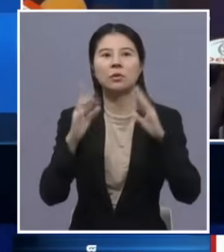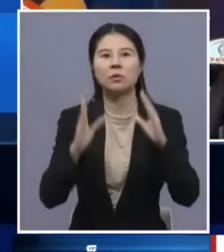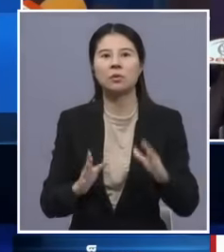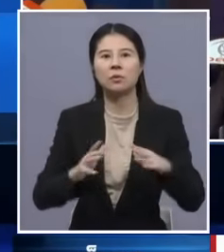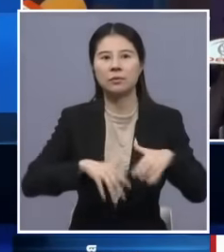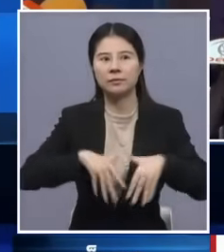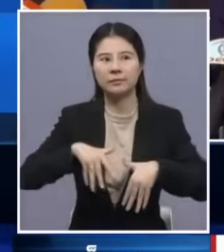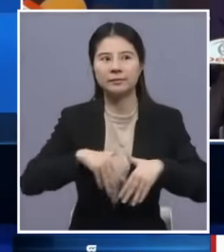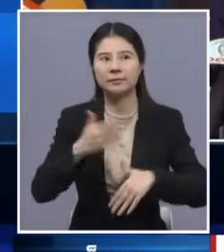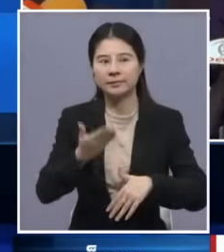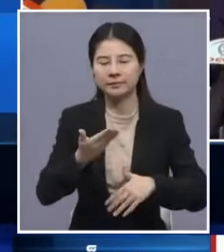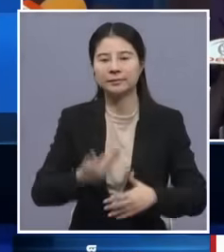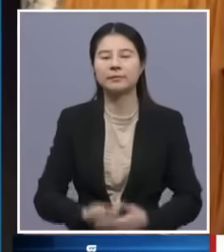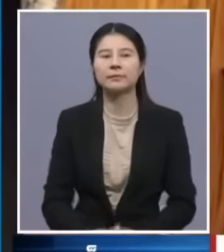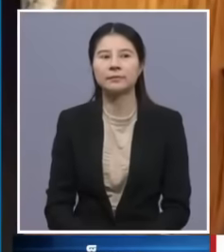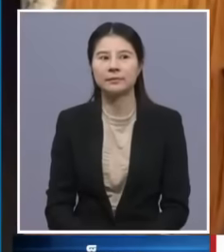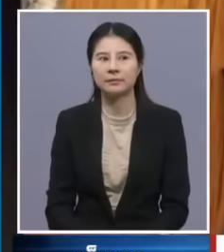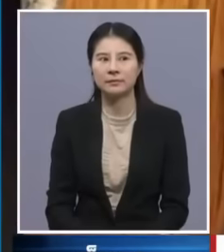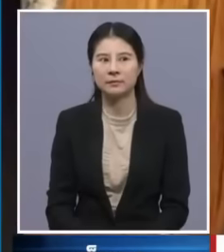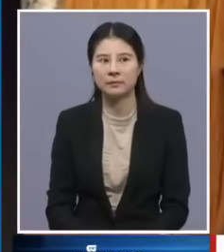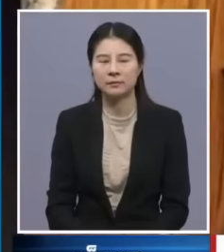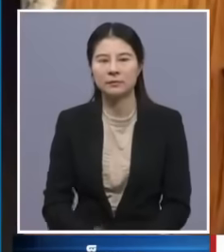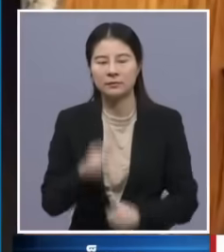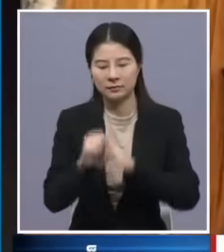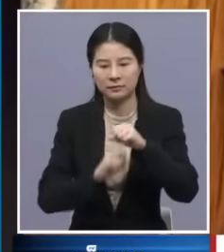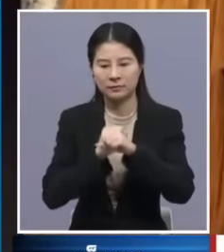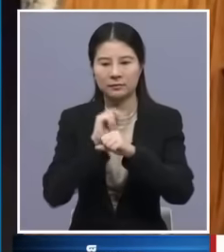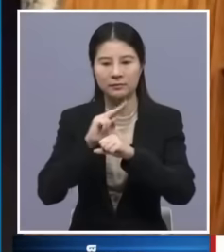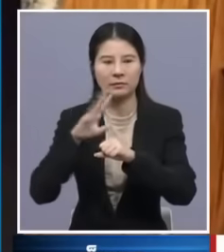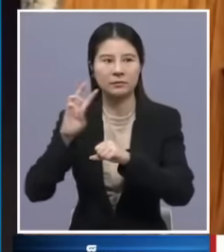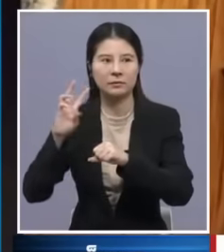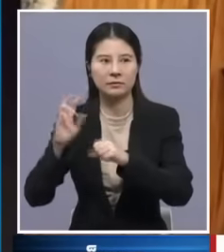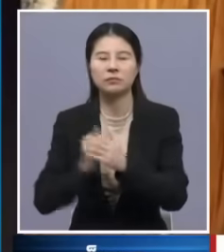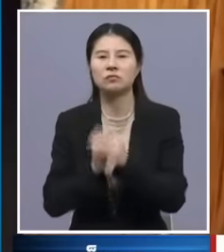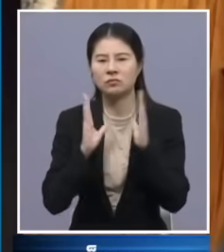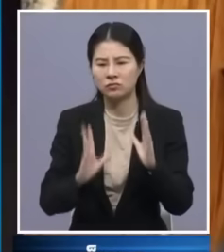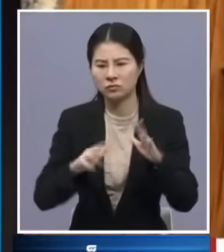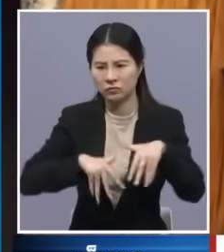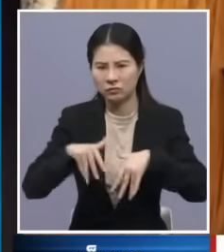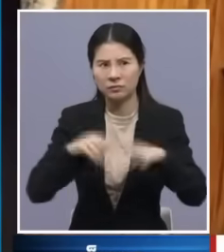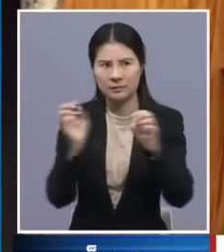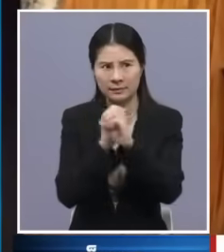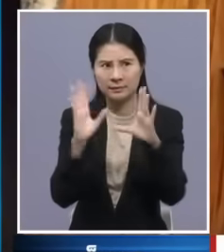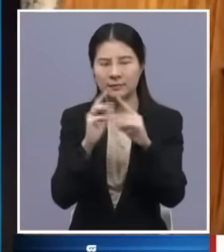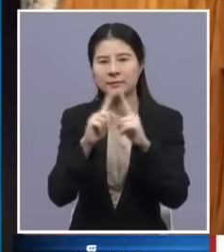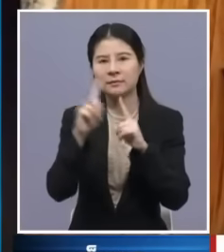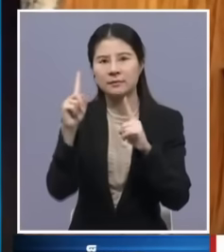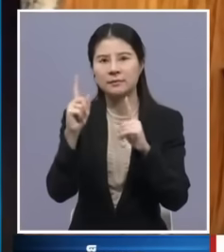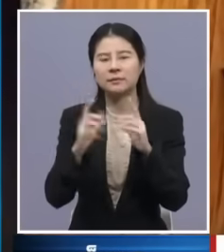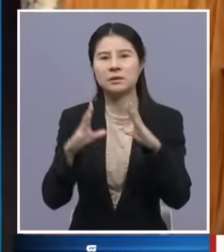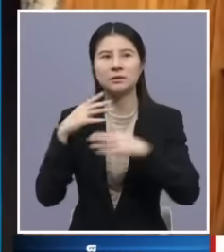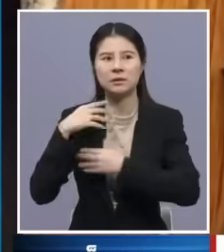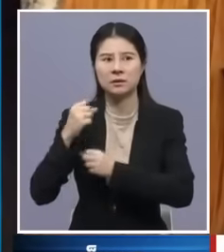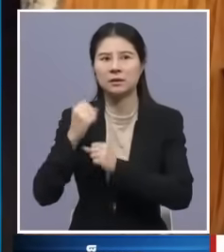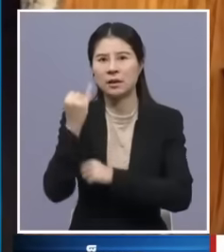องฟังเสียงคุณวัฒนยานะครับ ในการเลือกตั้งปี66ที่ผ่านมาเดี๋ยวว่าประชาชนบอกเราได้ชัดเจนมากก็คือว่า1ประชาธิปัตย์